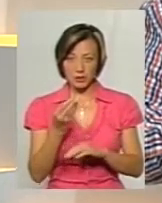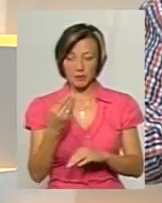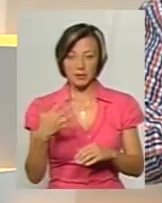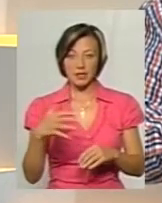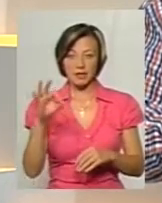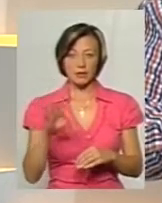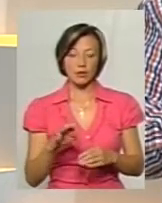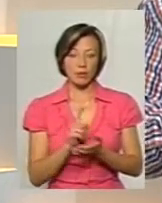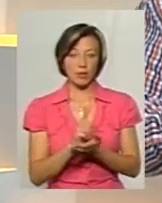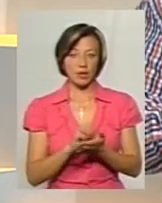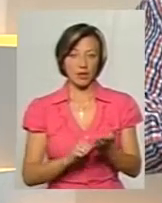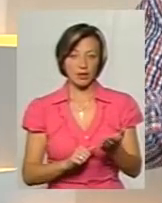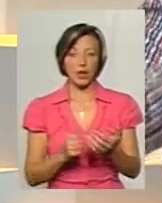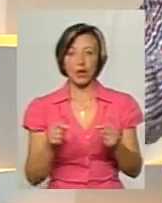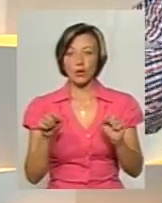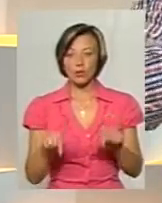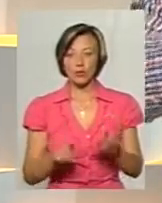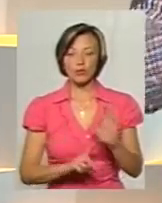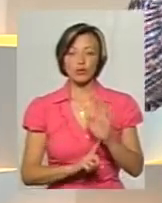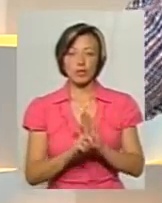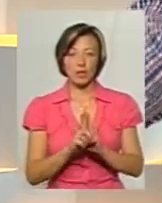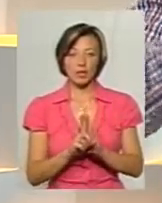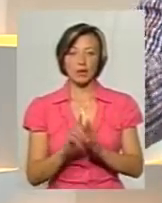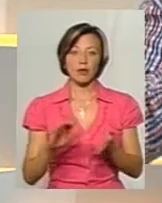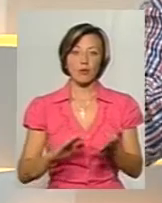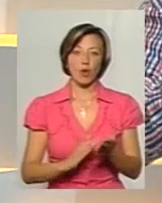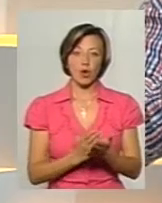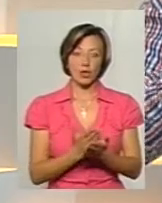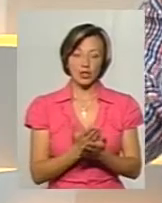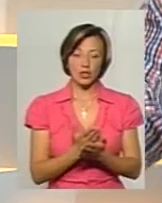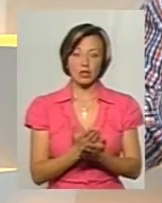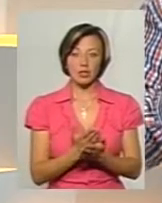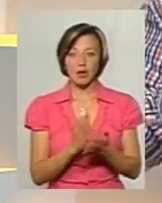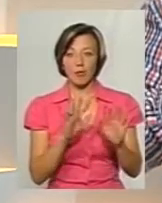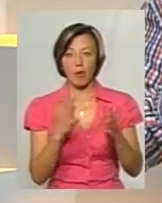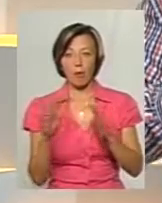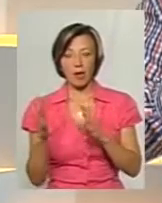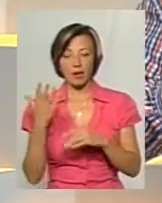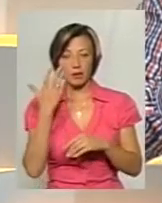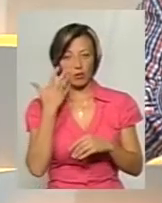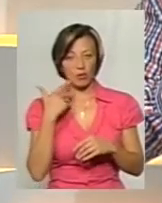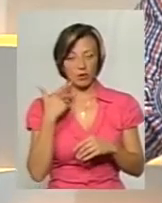50% податків. Ось тут починаються політичні такі моменти, да, коли